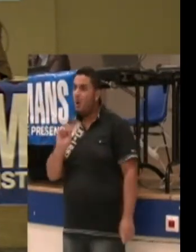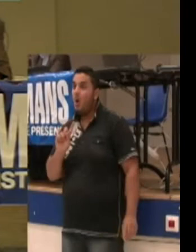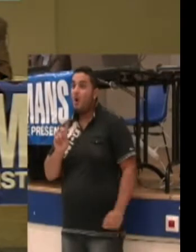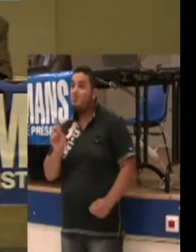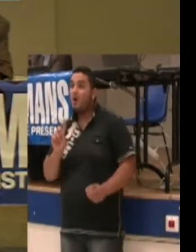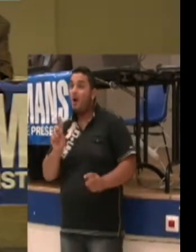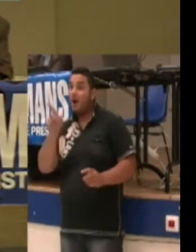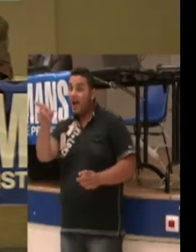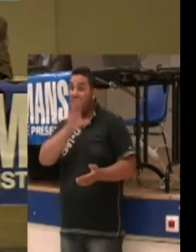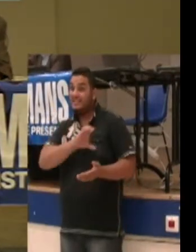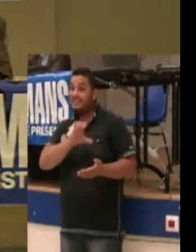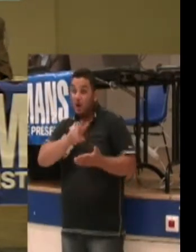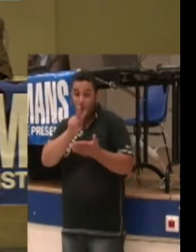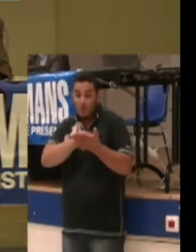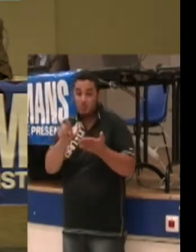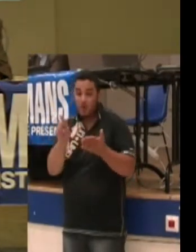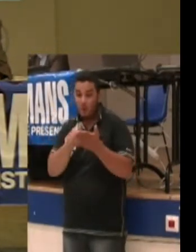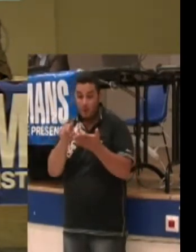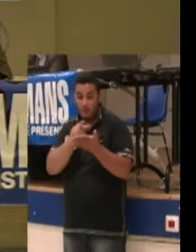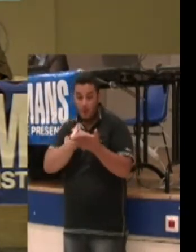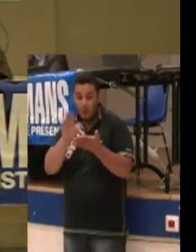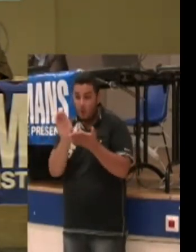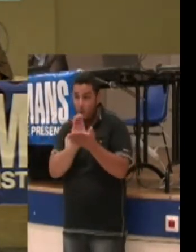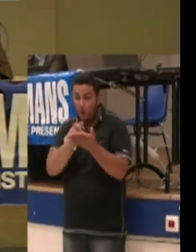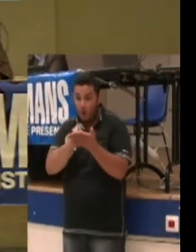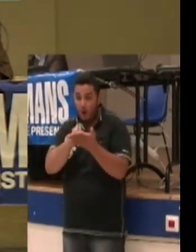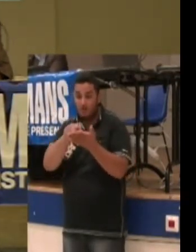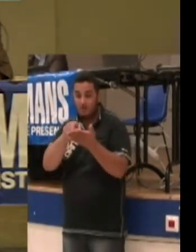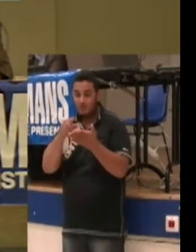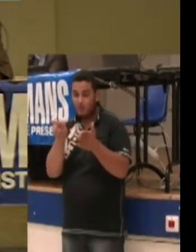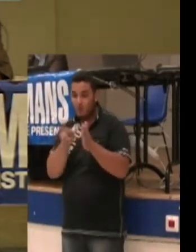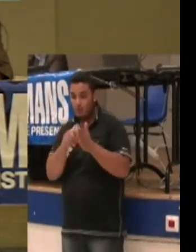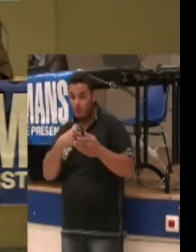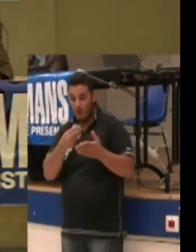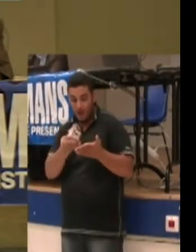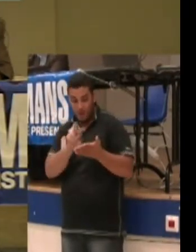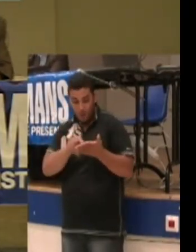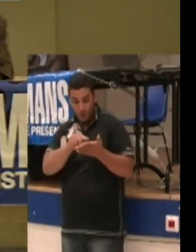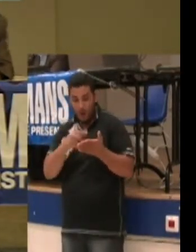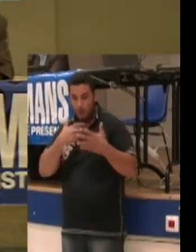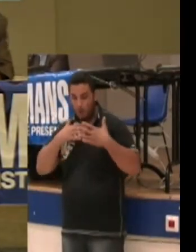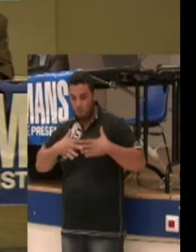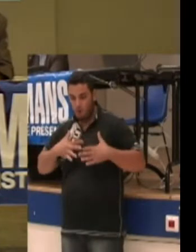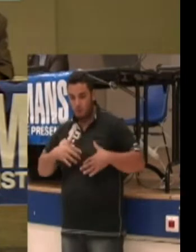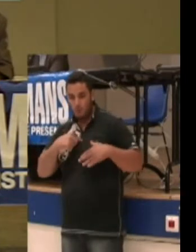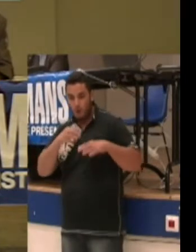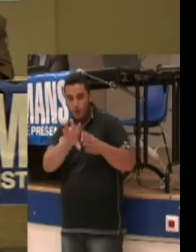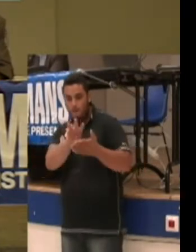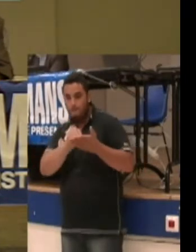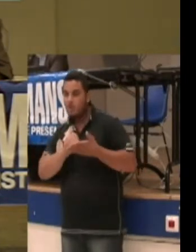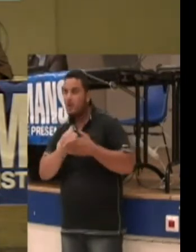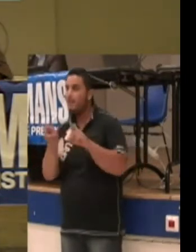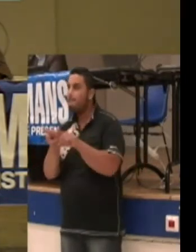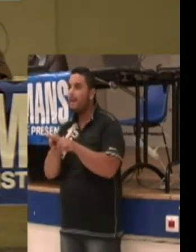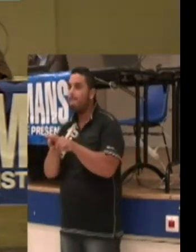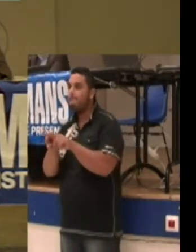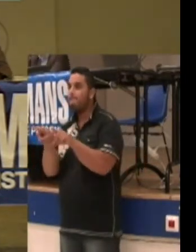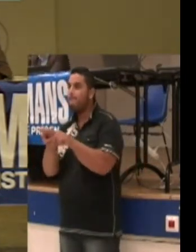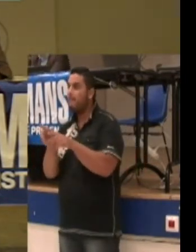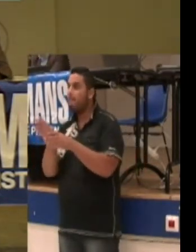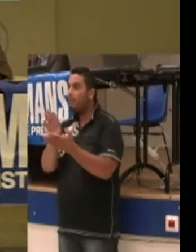tu essayes d'être exemplaire à travers le comportement que te demande Allah subhanahu wa ta'ala en appliquant le Coran. C'est ça?